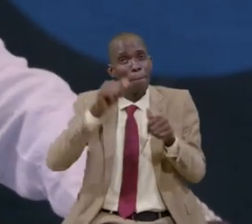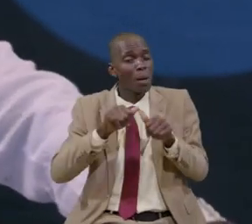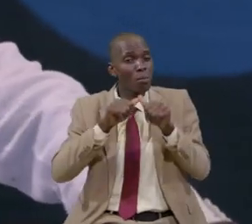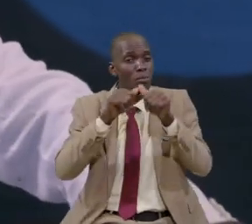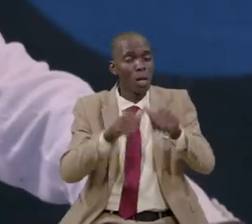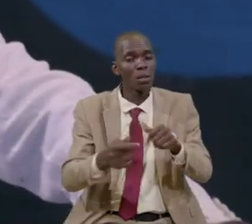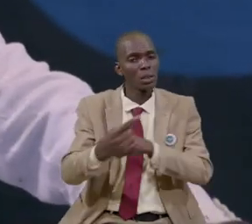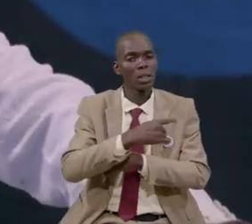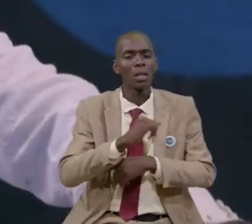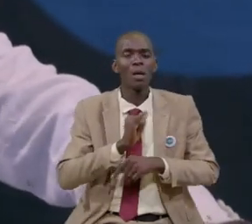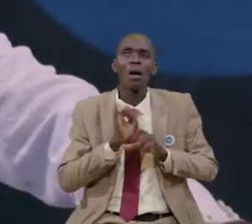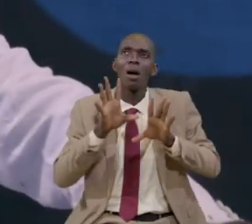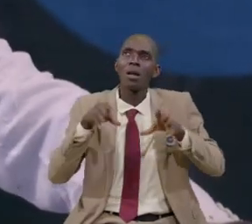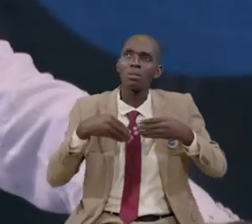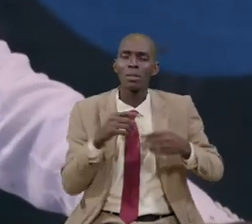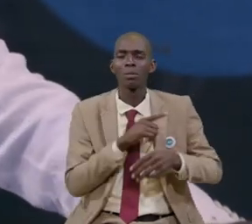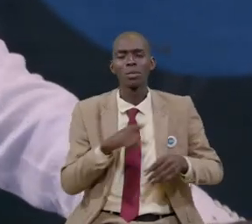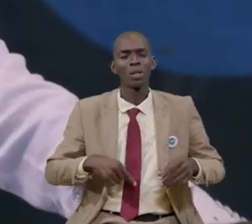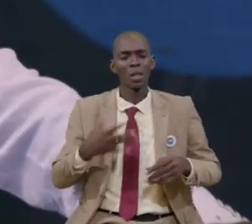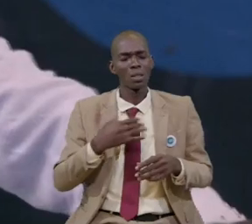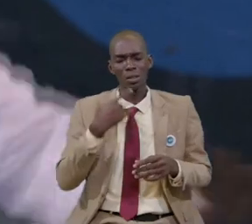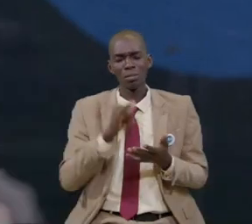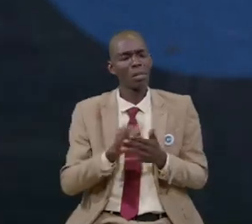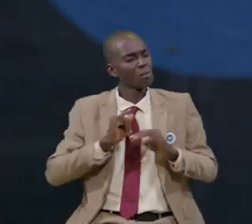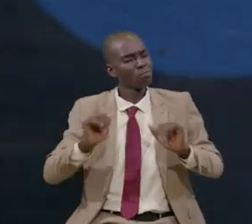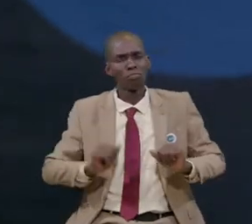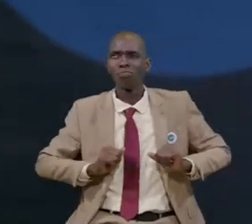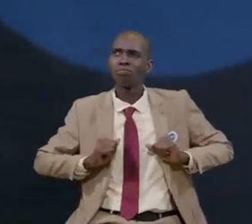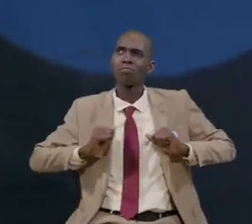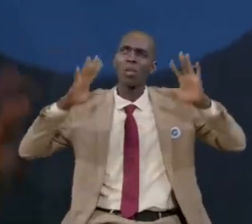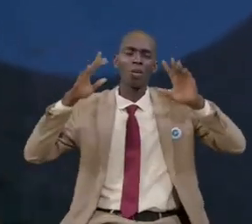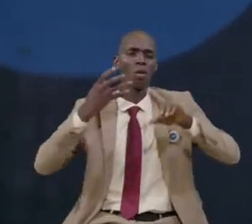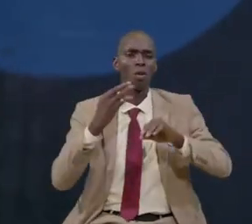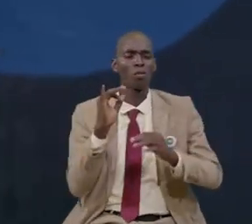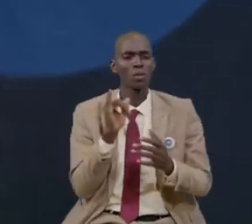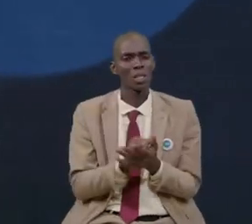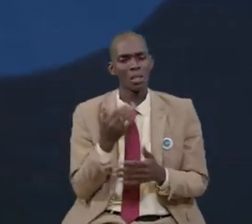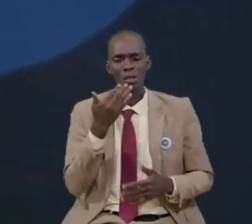dit, assez, c'est assez de ces choses mauvaises. Assez.